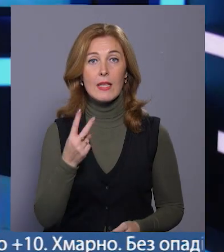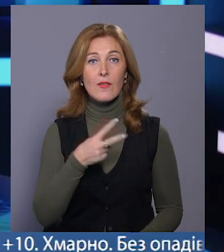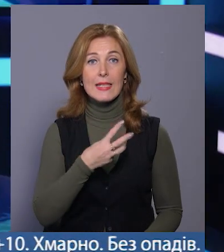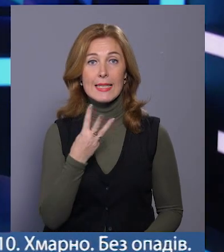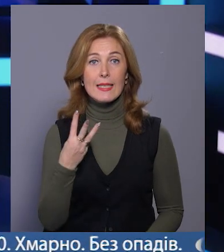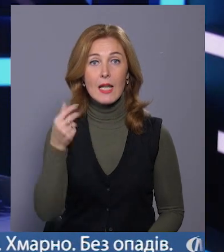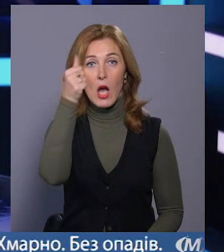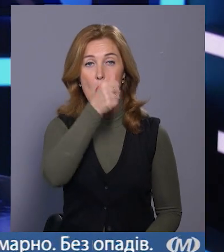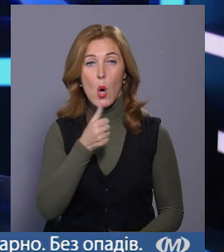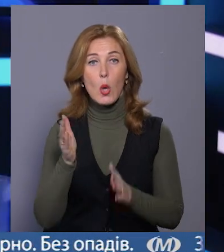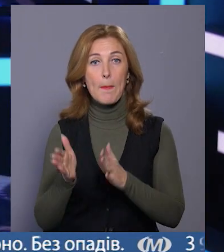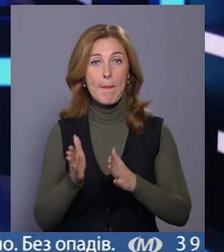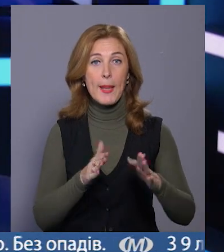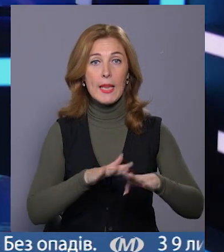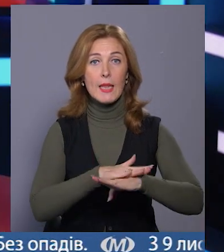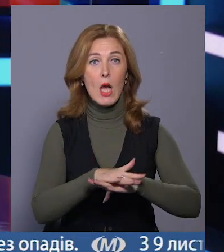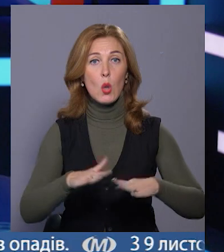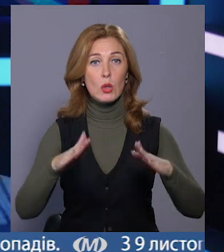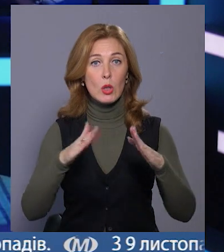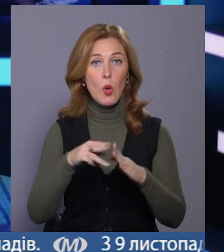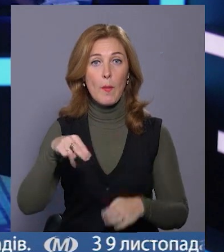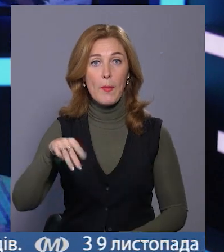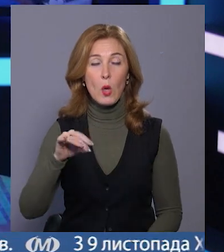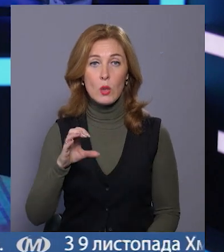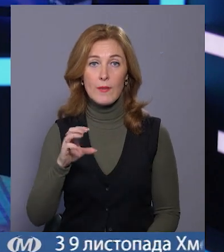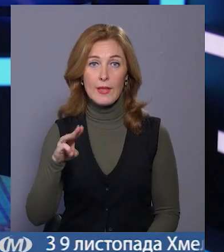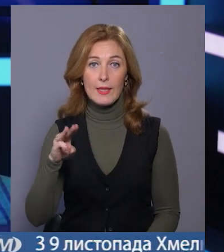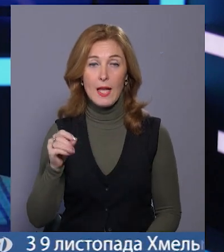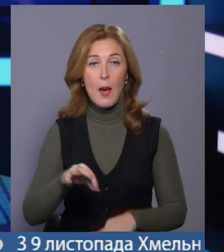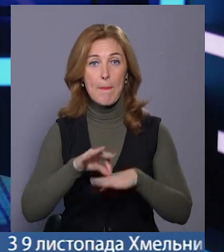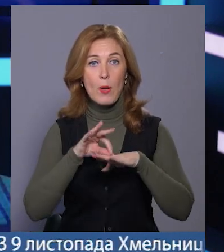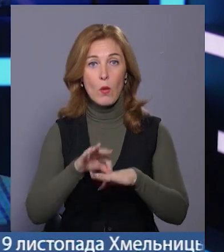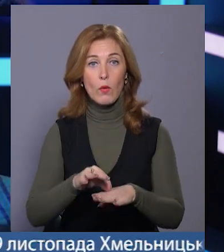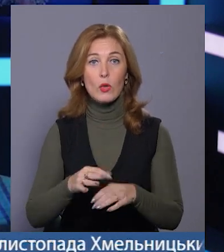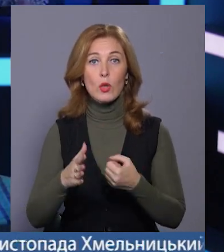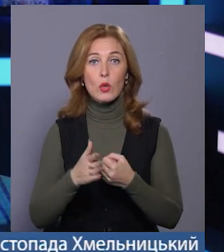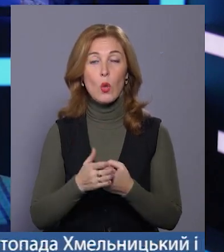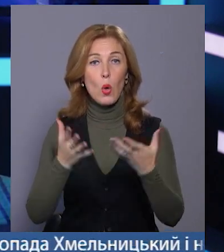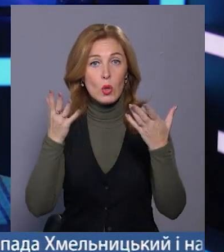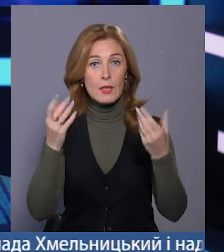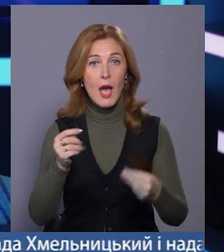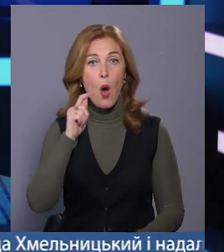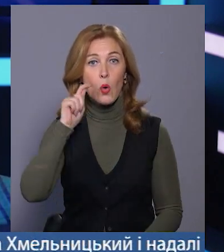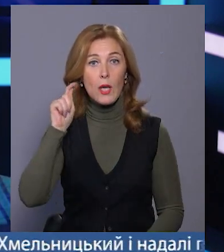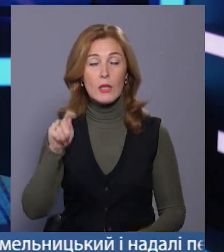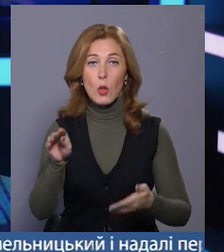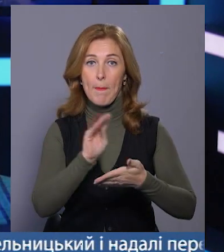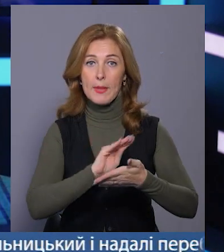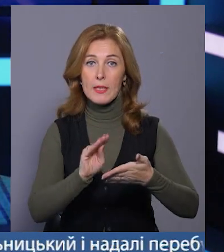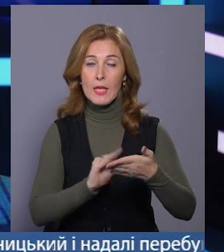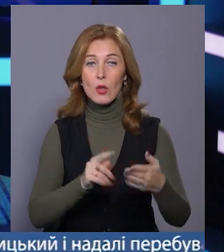Роки поспіль у Народному домі просвіти проводять низку заходів до Дня української писемності та мови.